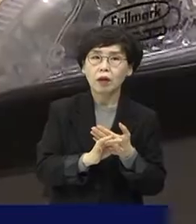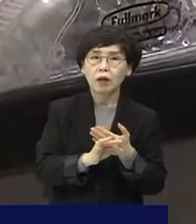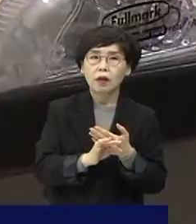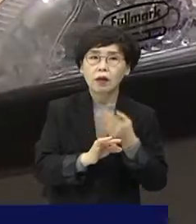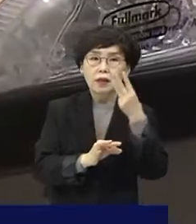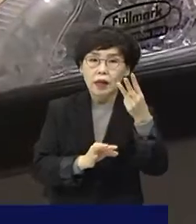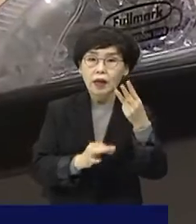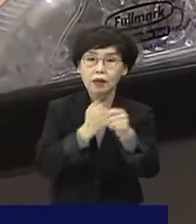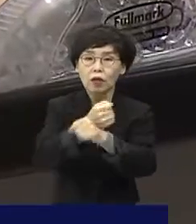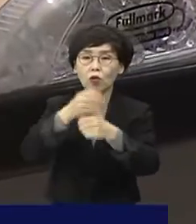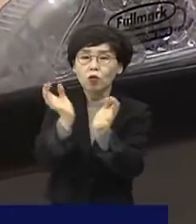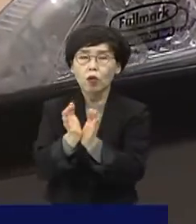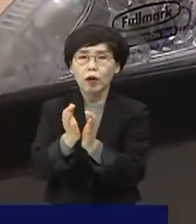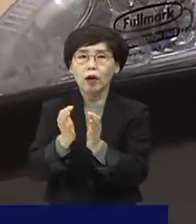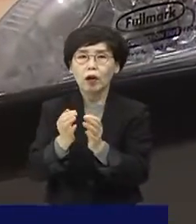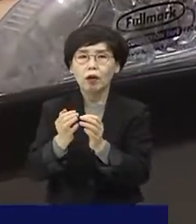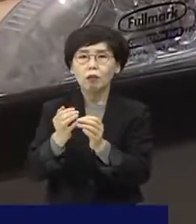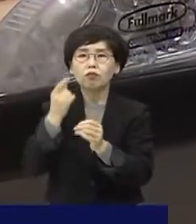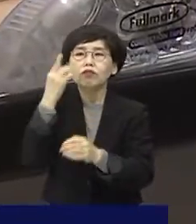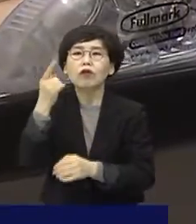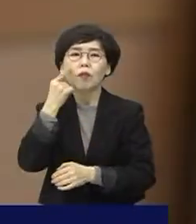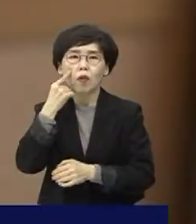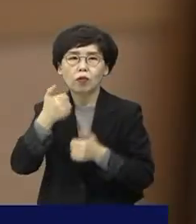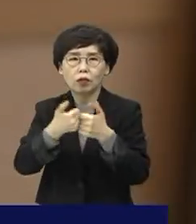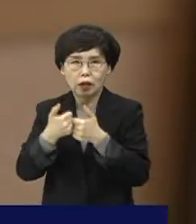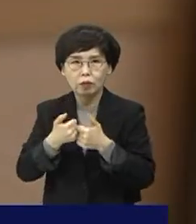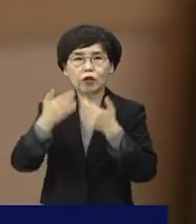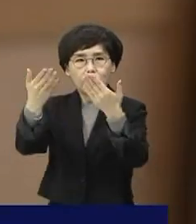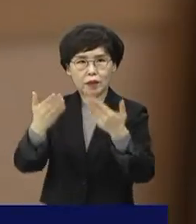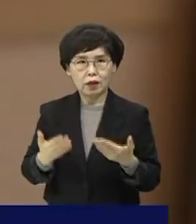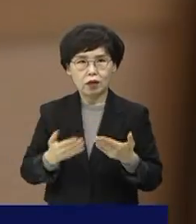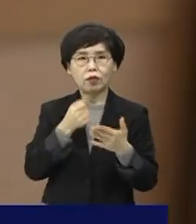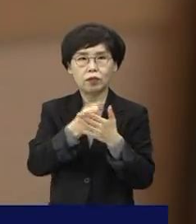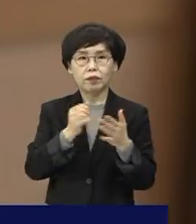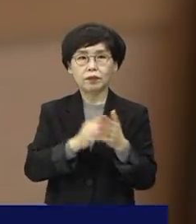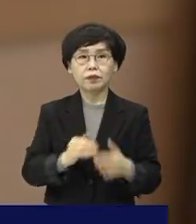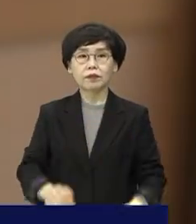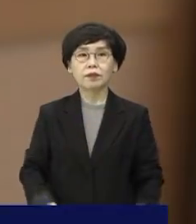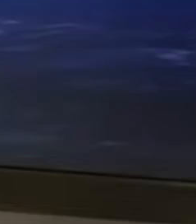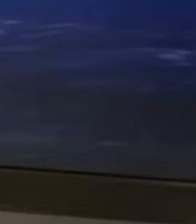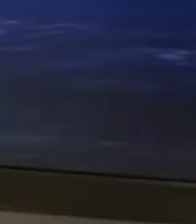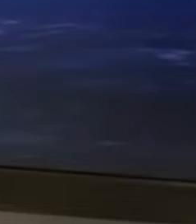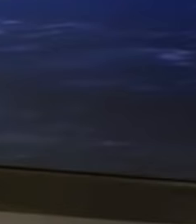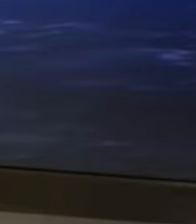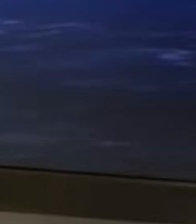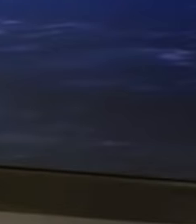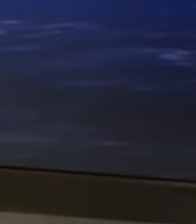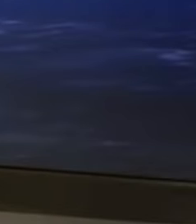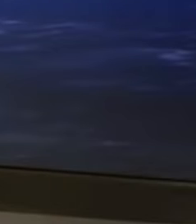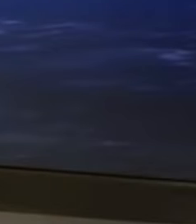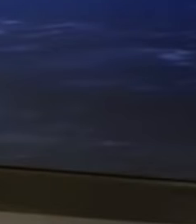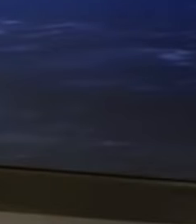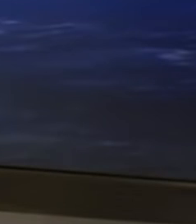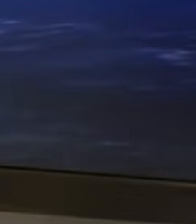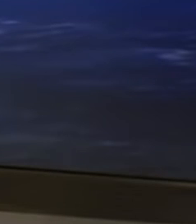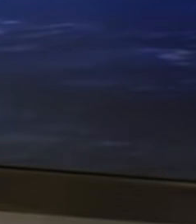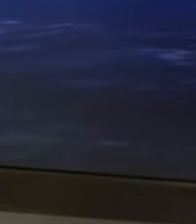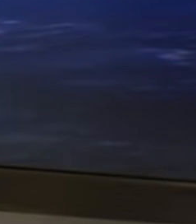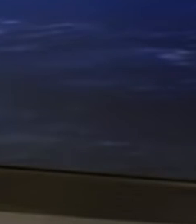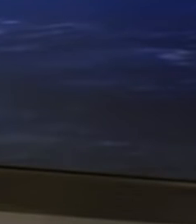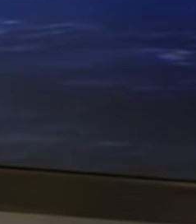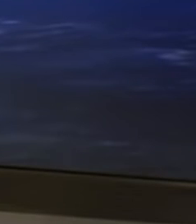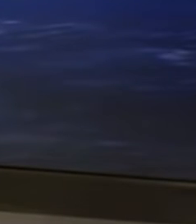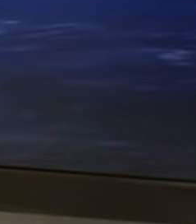학회에 자문을 구하기로 했습니다. SBS 김경희입니다. 안녕하십니까. 편사옥입니다. 더 많은